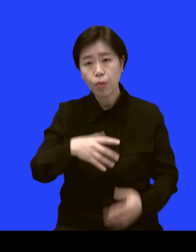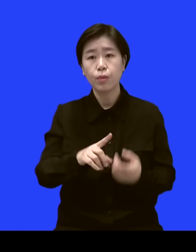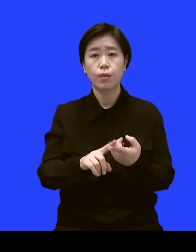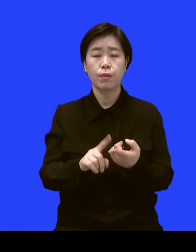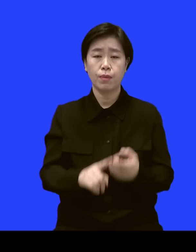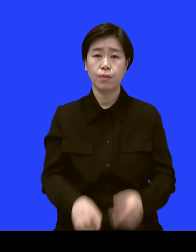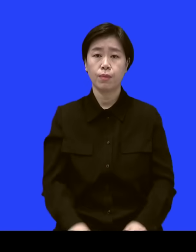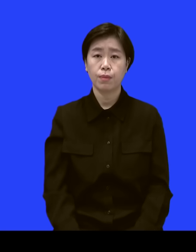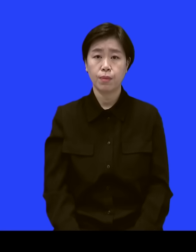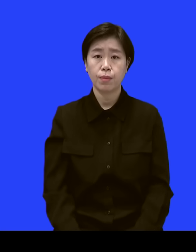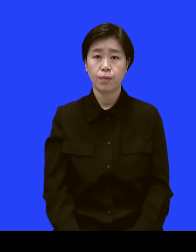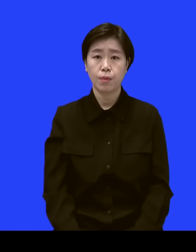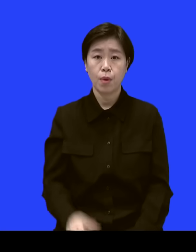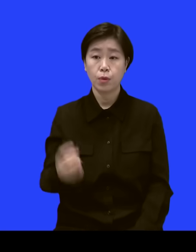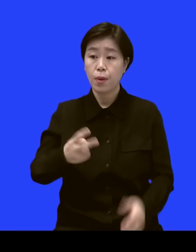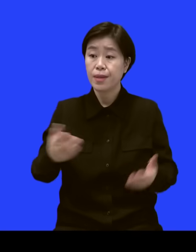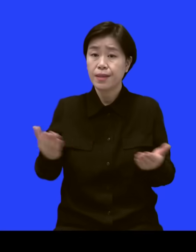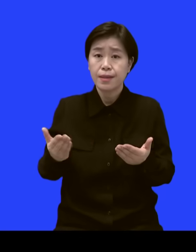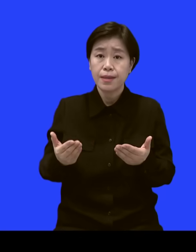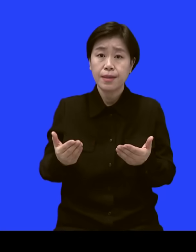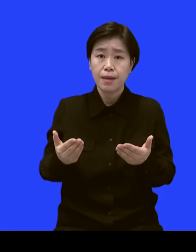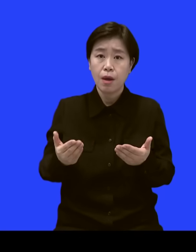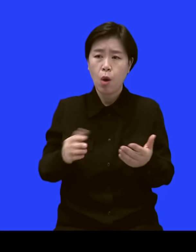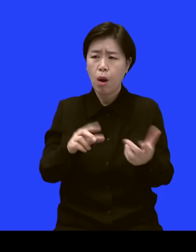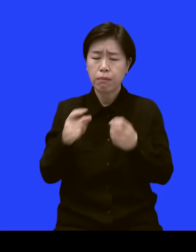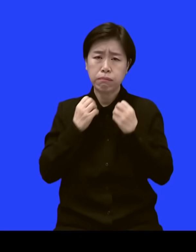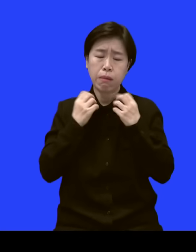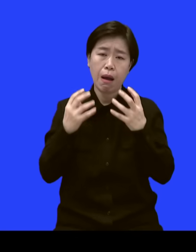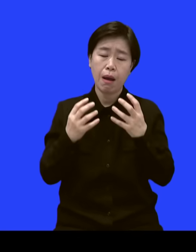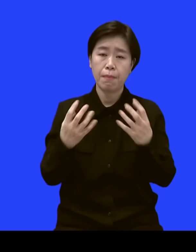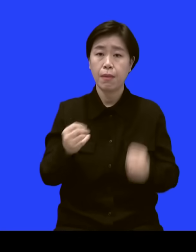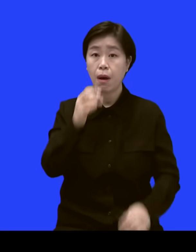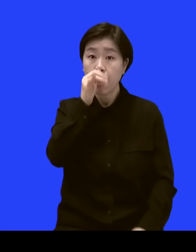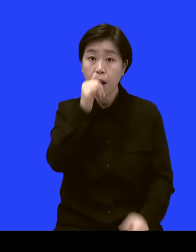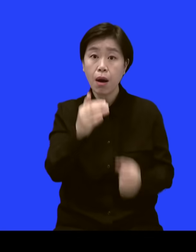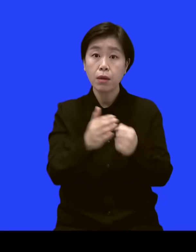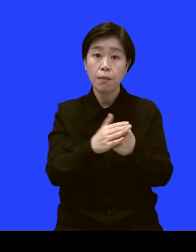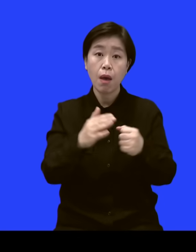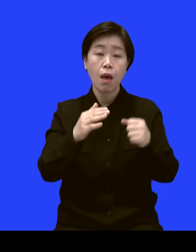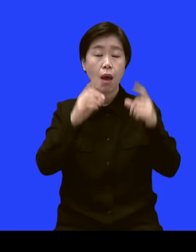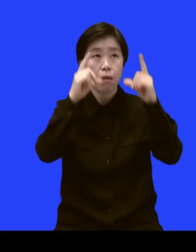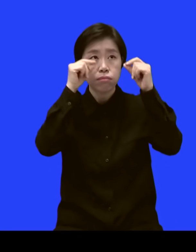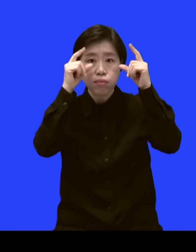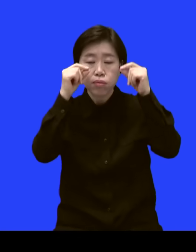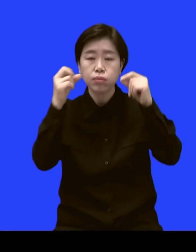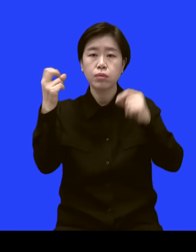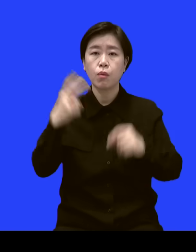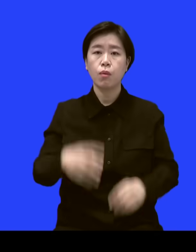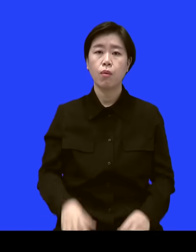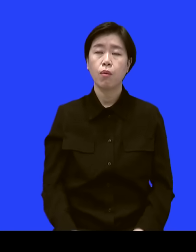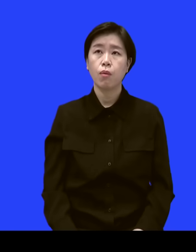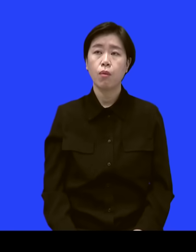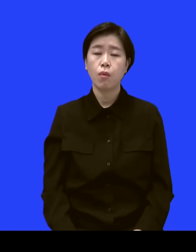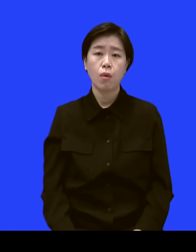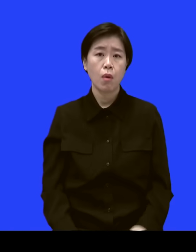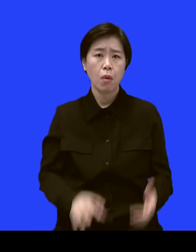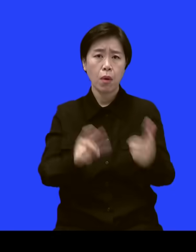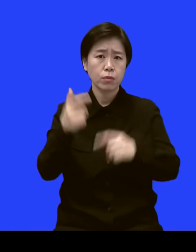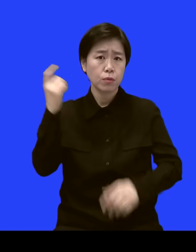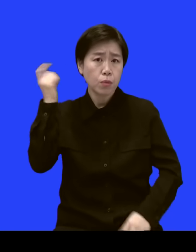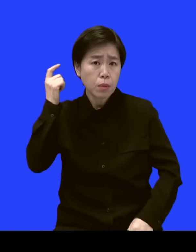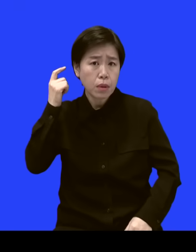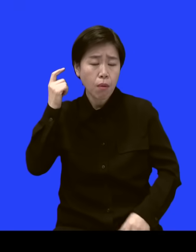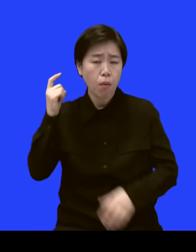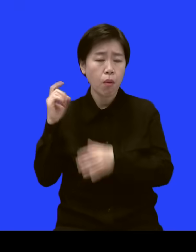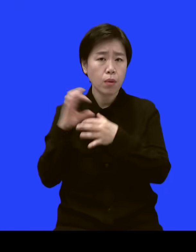있었던 상태고 하는데 막 일을 또 해야 되니까 힘들고 하면서 불면증, 환각, 환청 더 심해지고 뒷베란다 문을